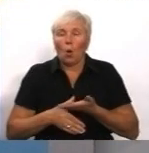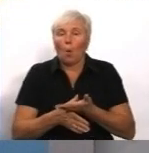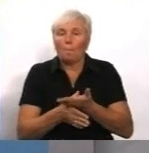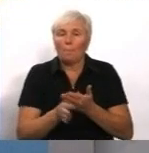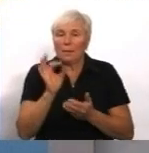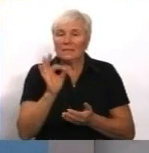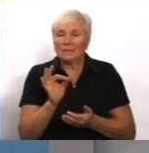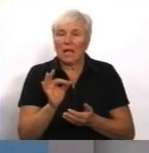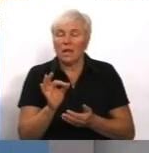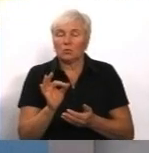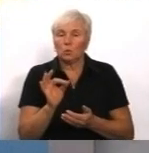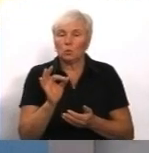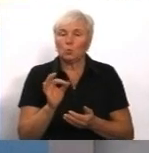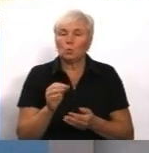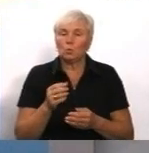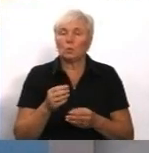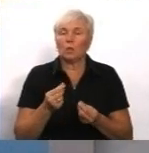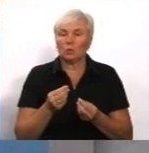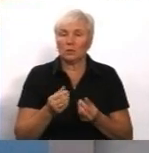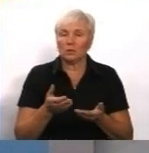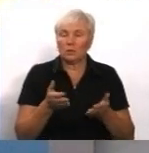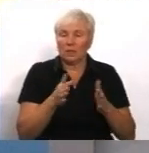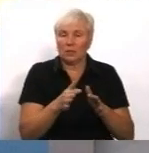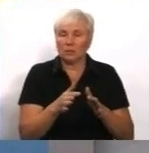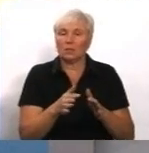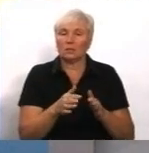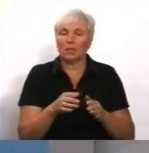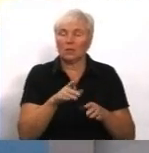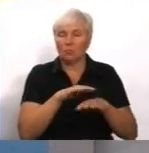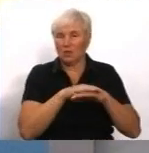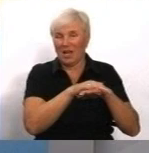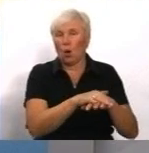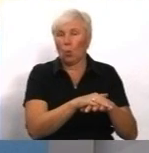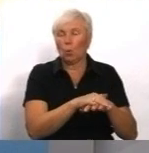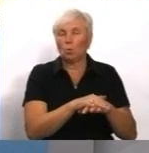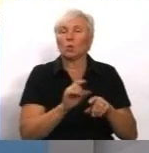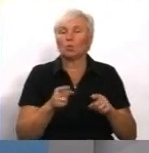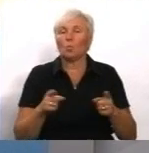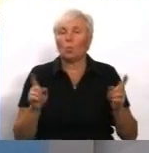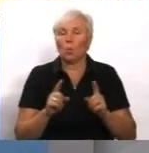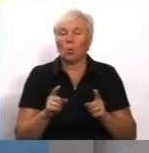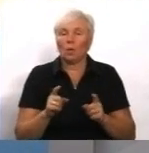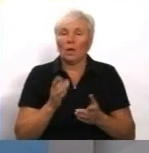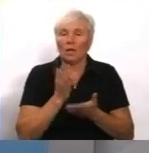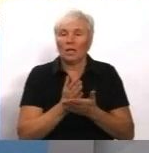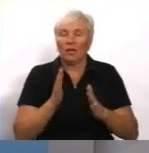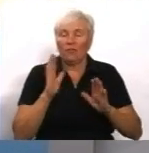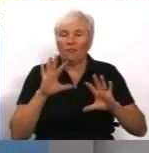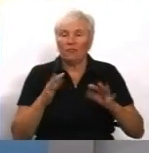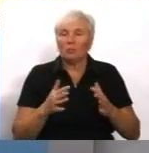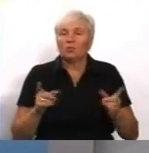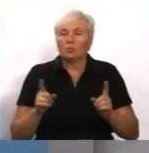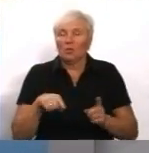вже є в нас на рахунку, це залишилося відкрити йому рахунок. Тому є випадки, за те, що ви говорили,